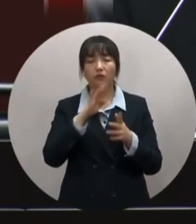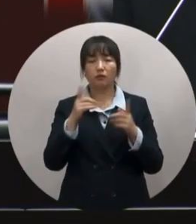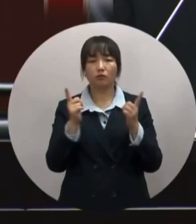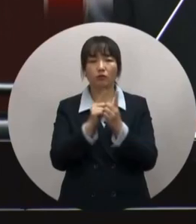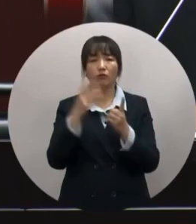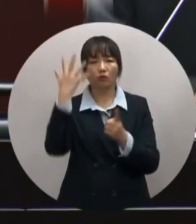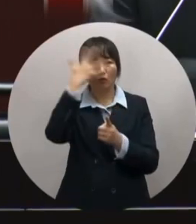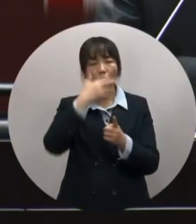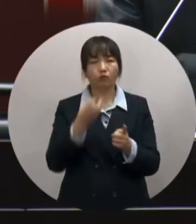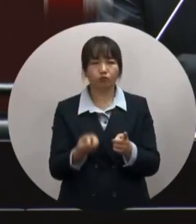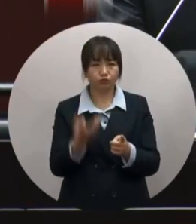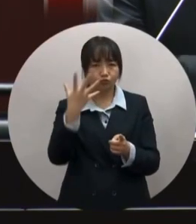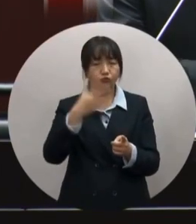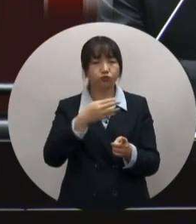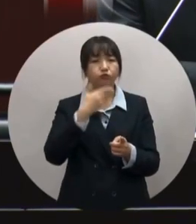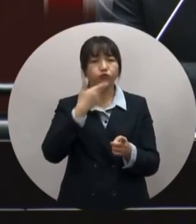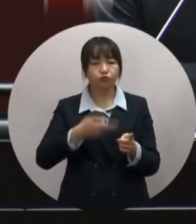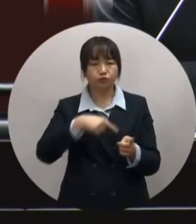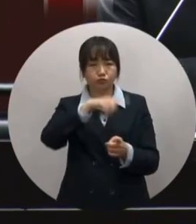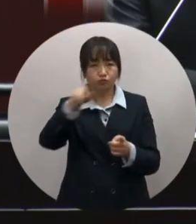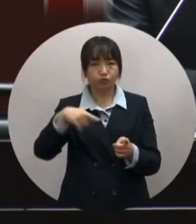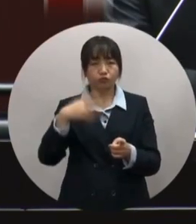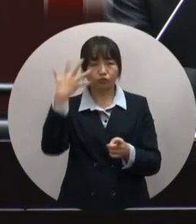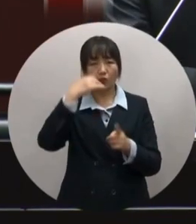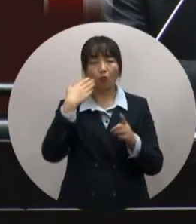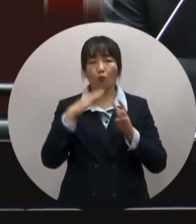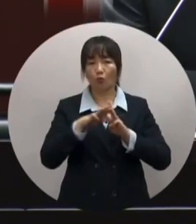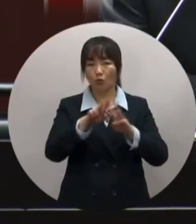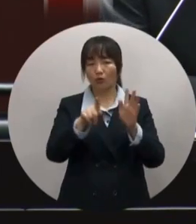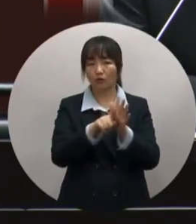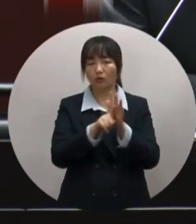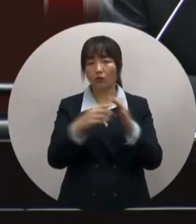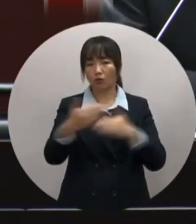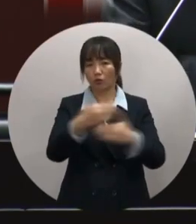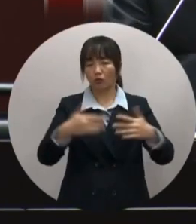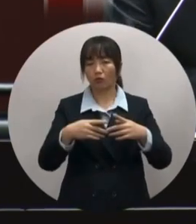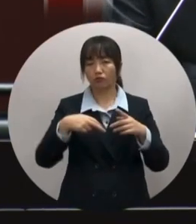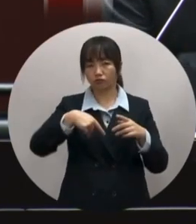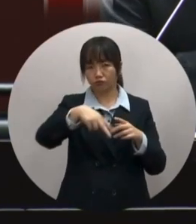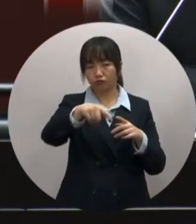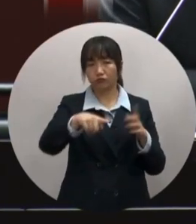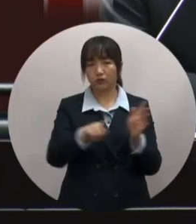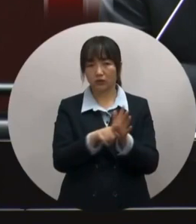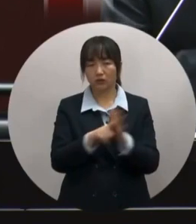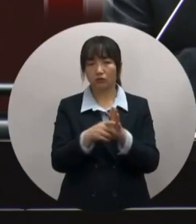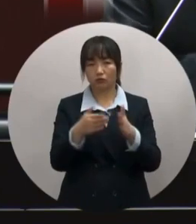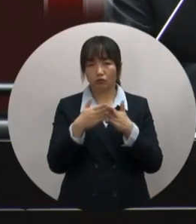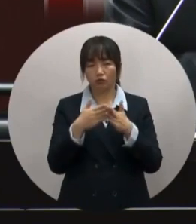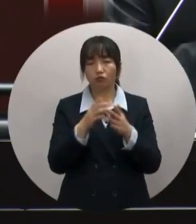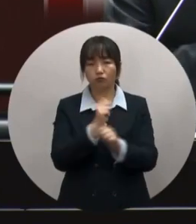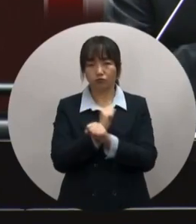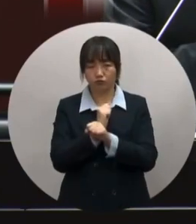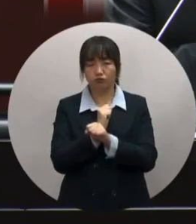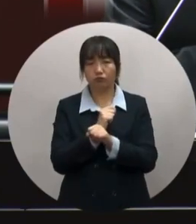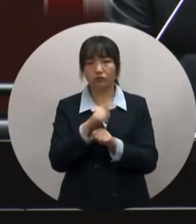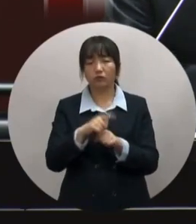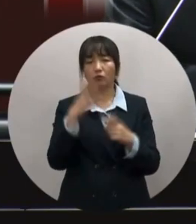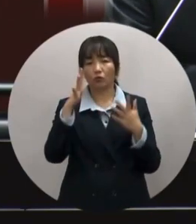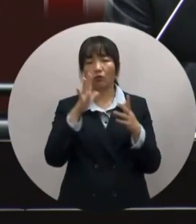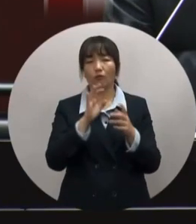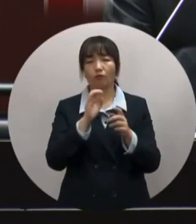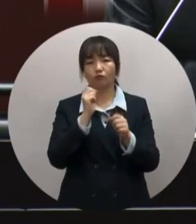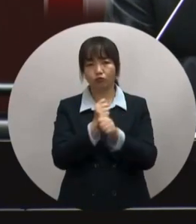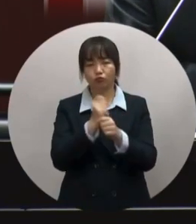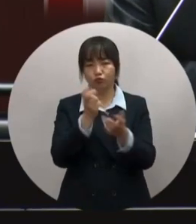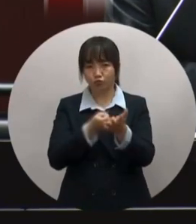高齡化現在的長輩出門他過馬路這個其實是彼此我們都要非常注意這個我們也進